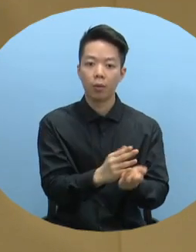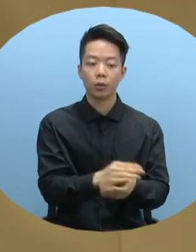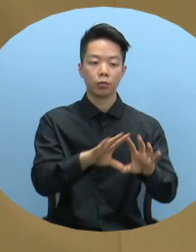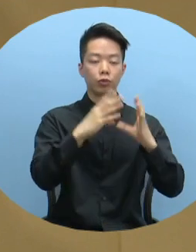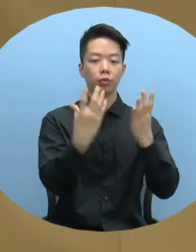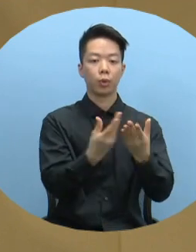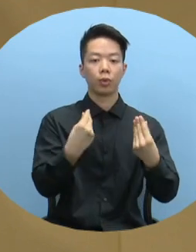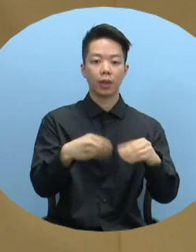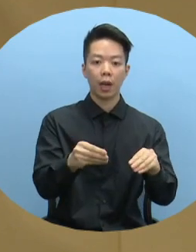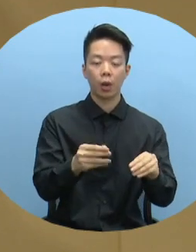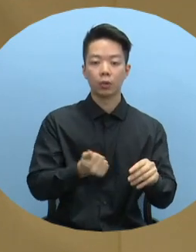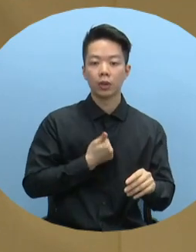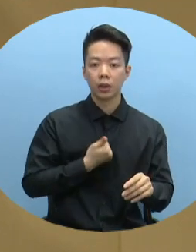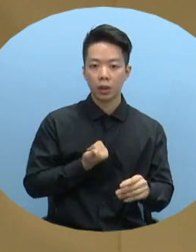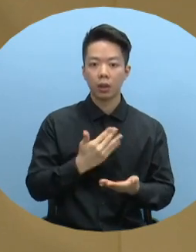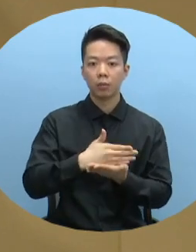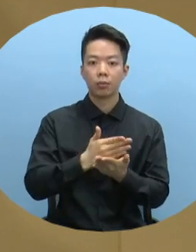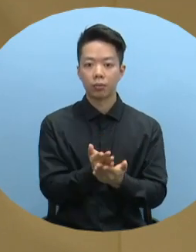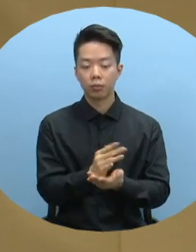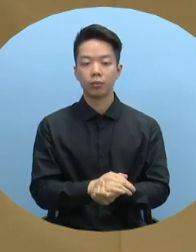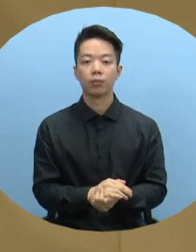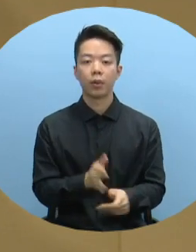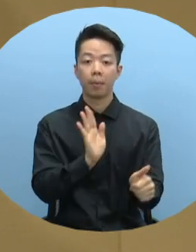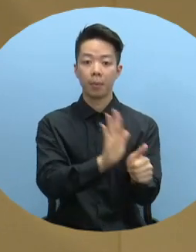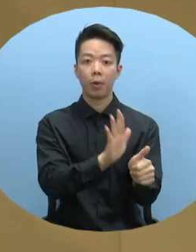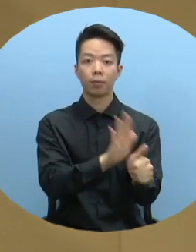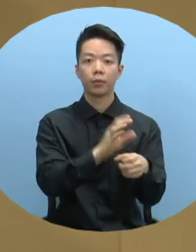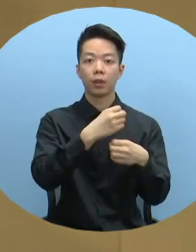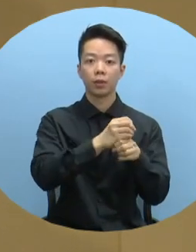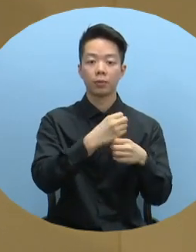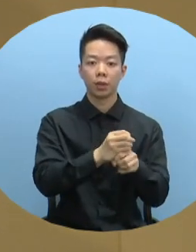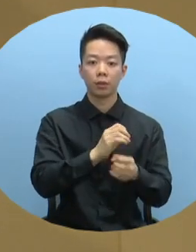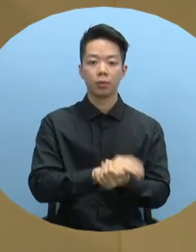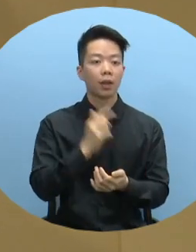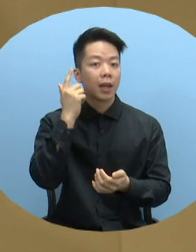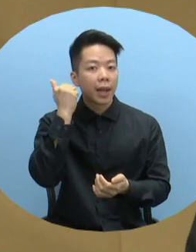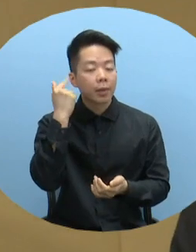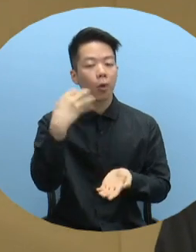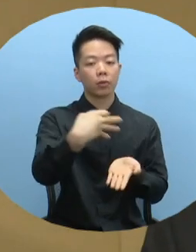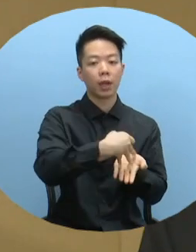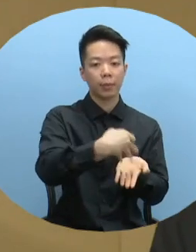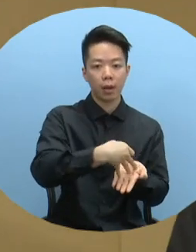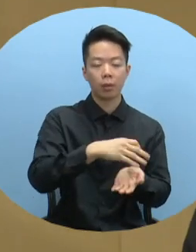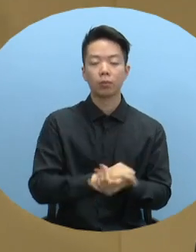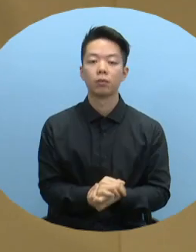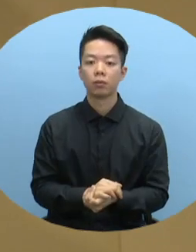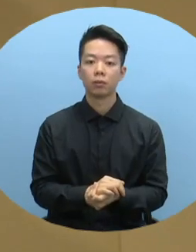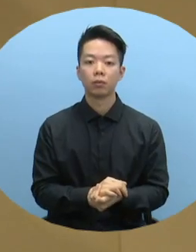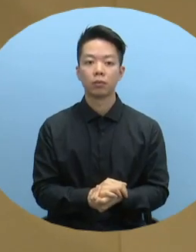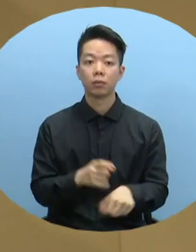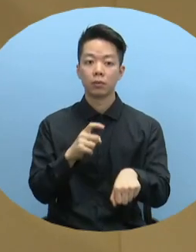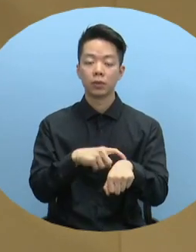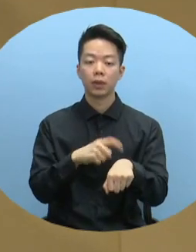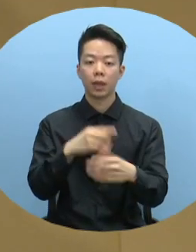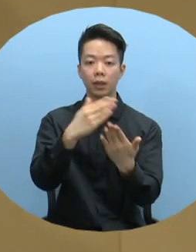教職員，我哋都希望我哋都提供一個服務俾佢，希望佢參加。咁喺個日程安